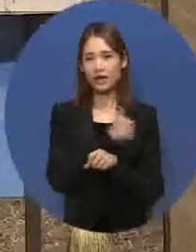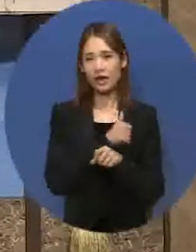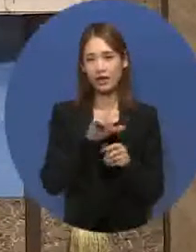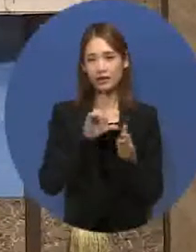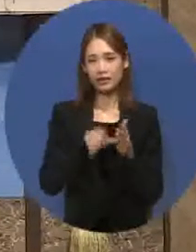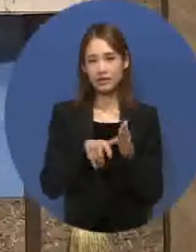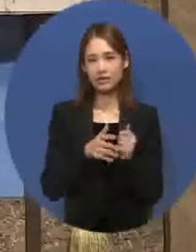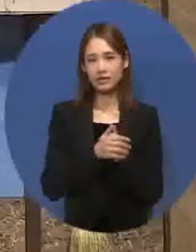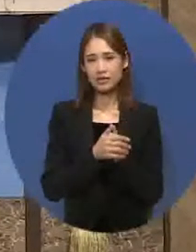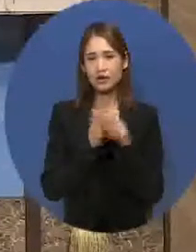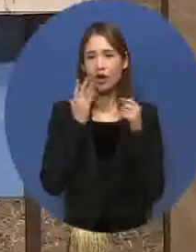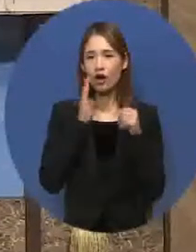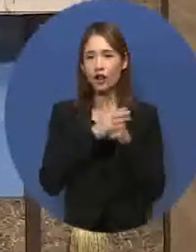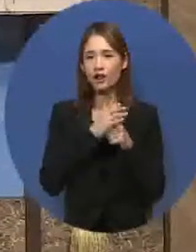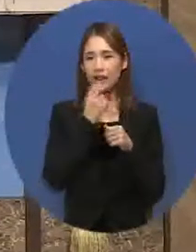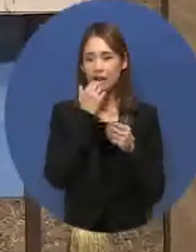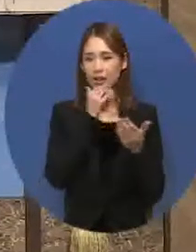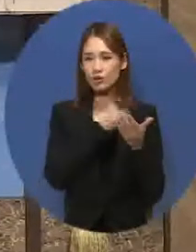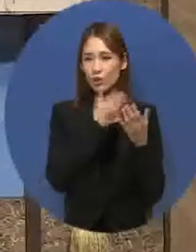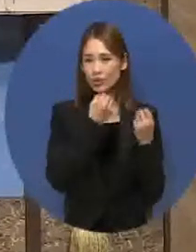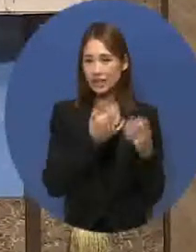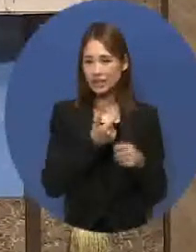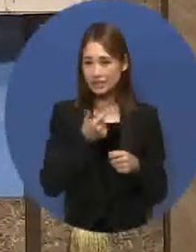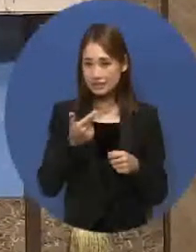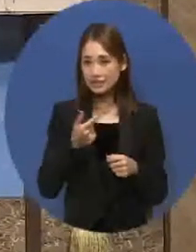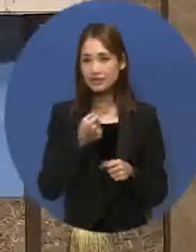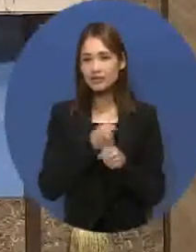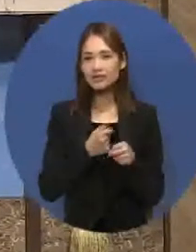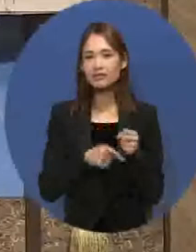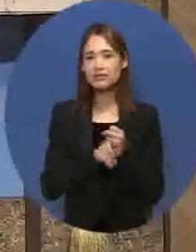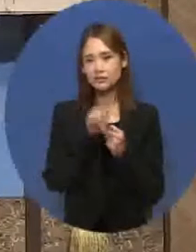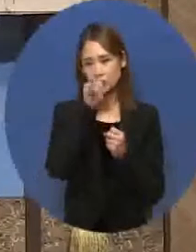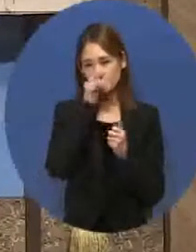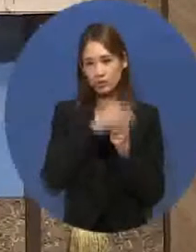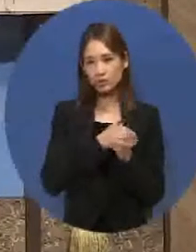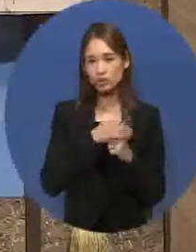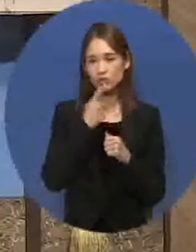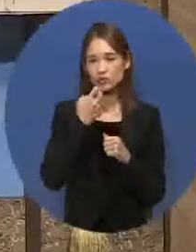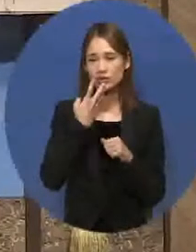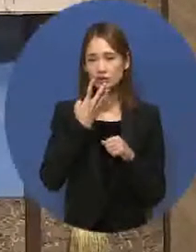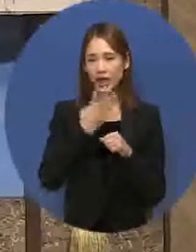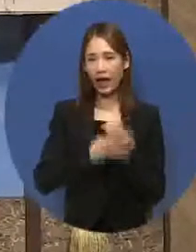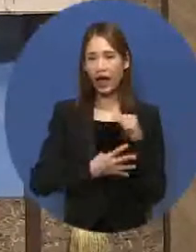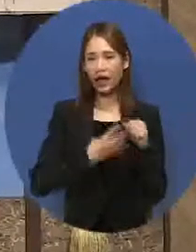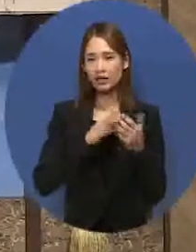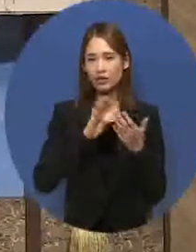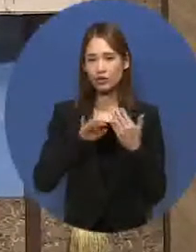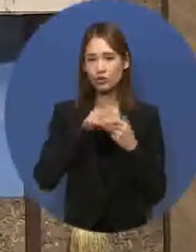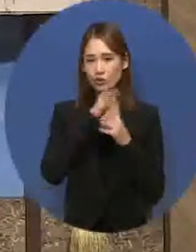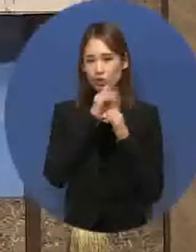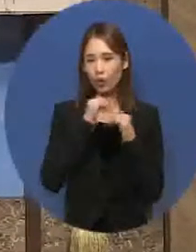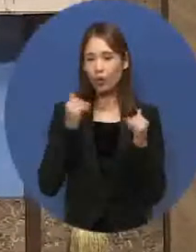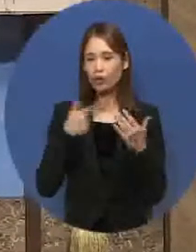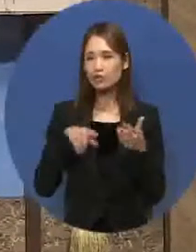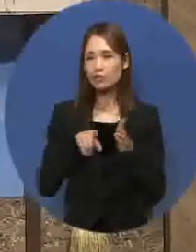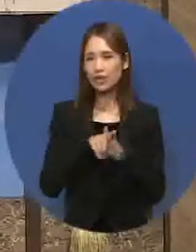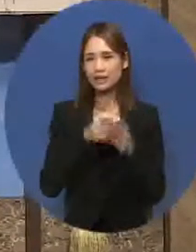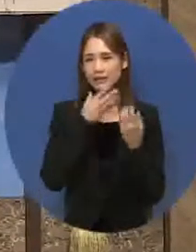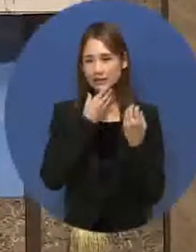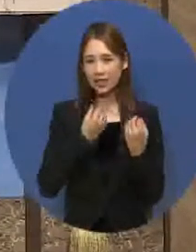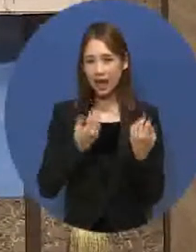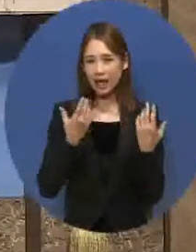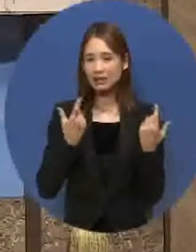어린애가 돌잔치를 거기 하는데 그 돌잔치는 64년 후에 노인이 되기 위한